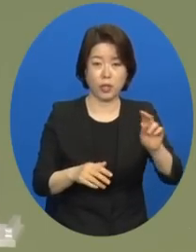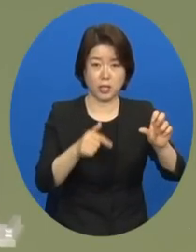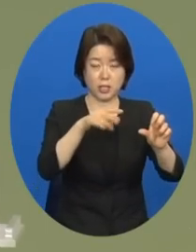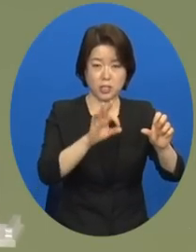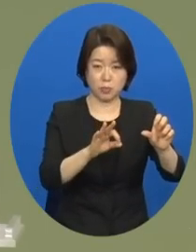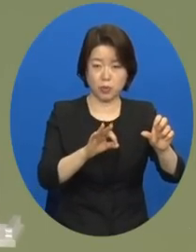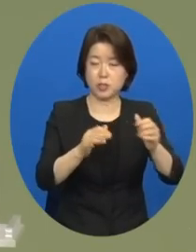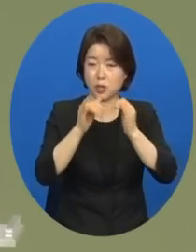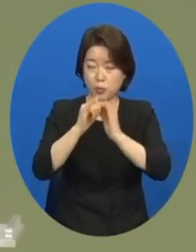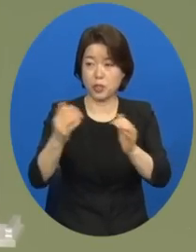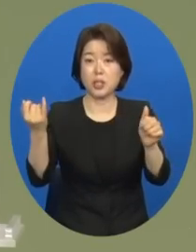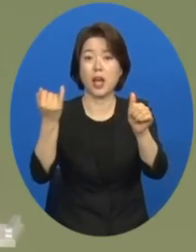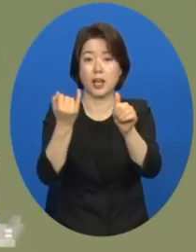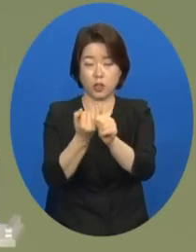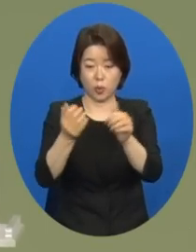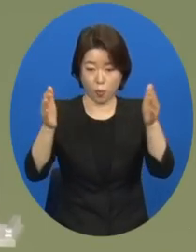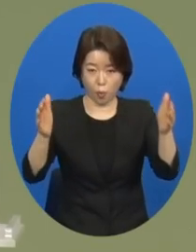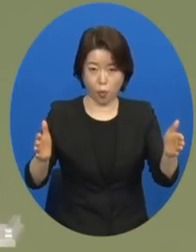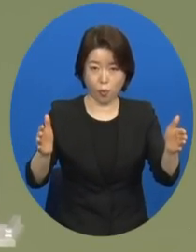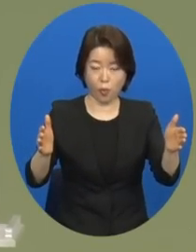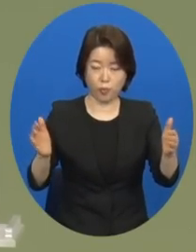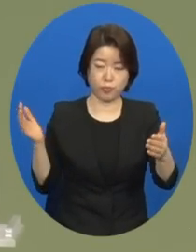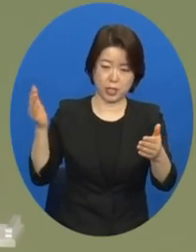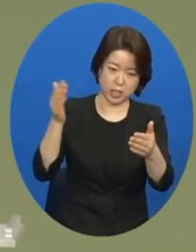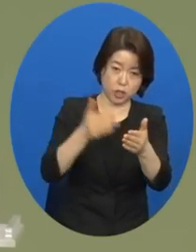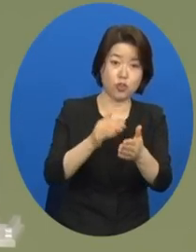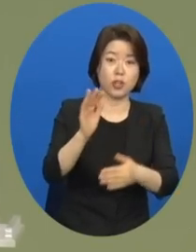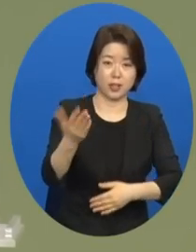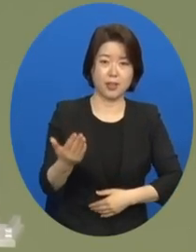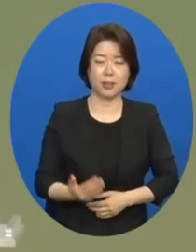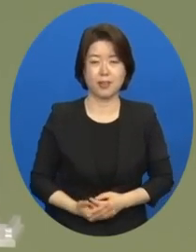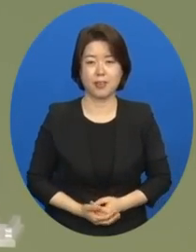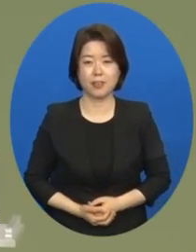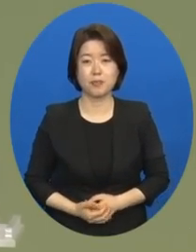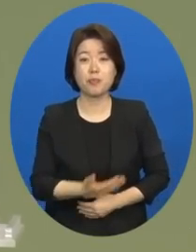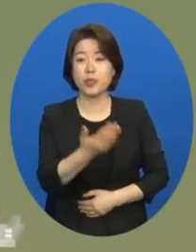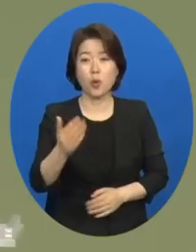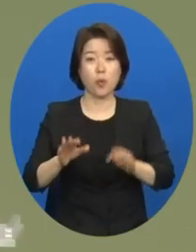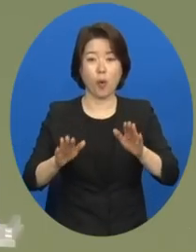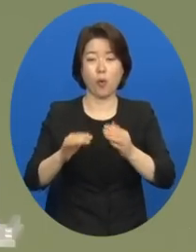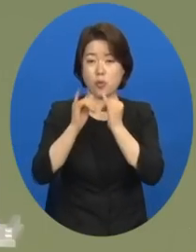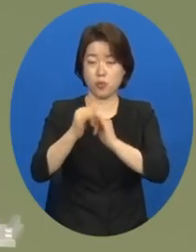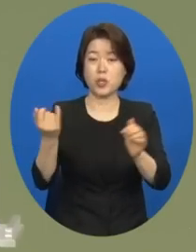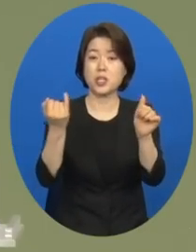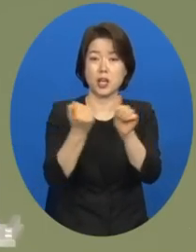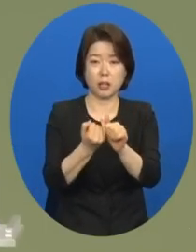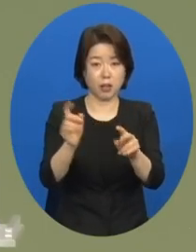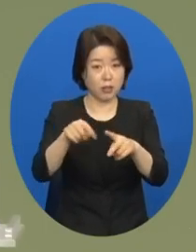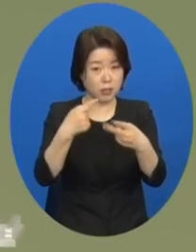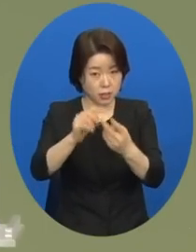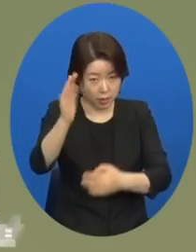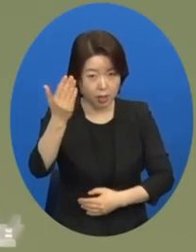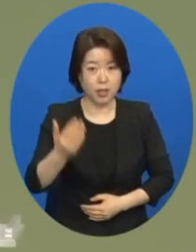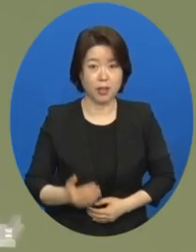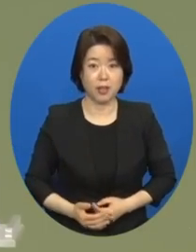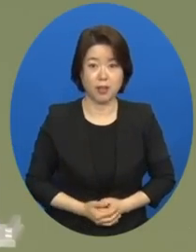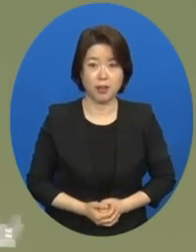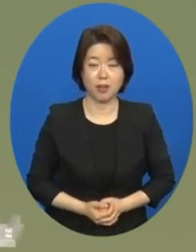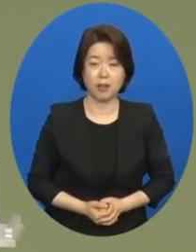위대한 결혼까지 이르게 됩니다 여러분 오늘 위대한 결혼 이해 되십니까